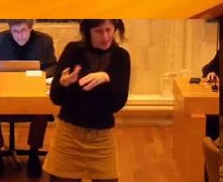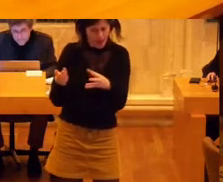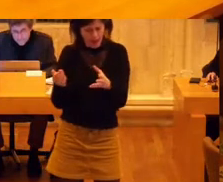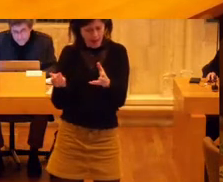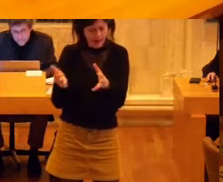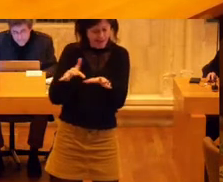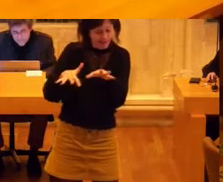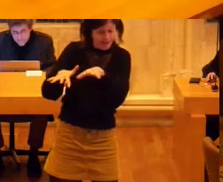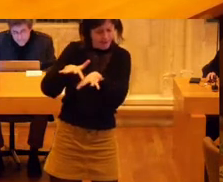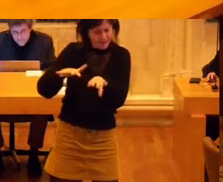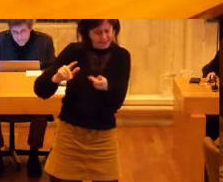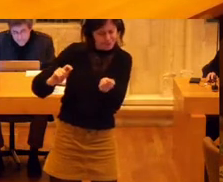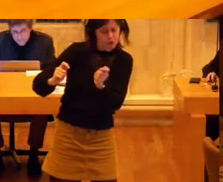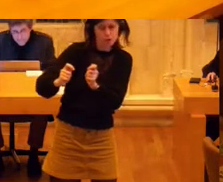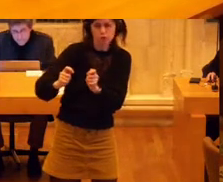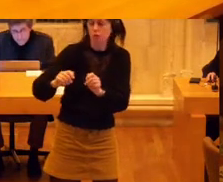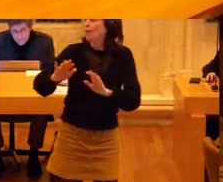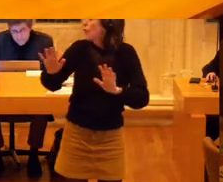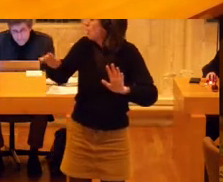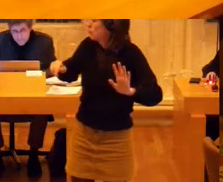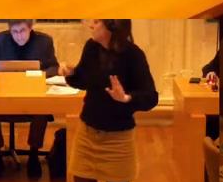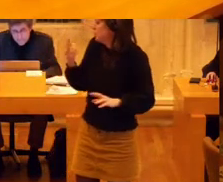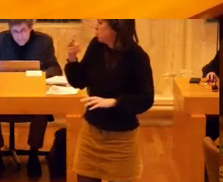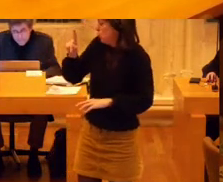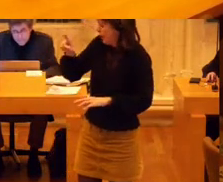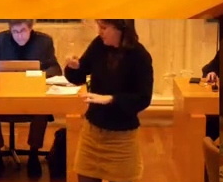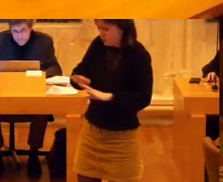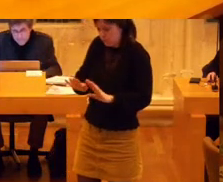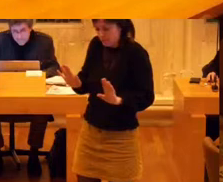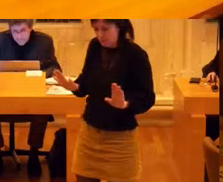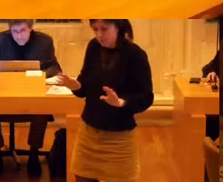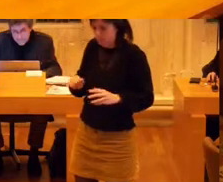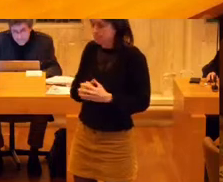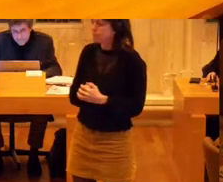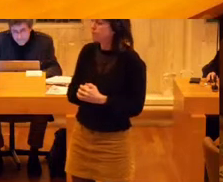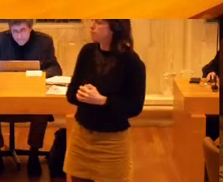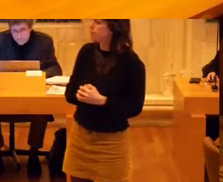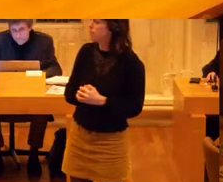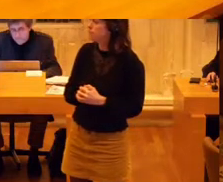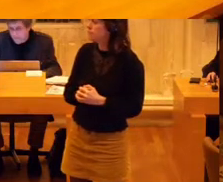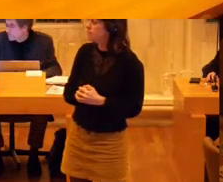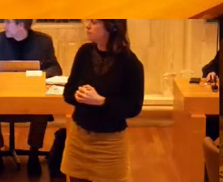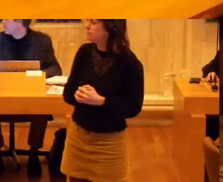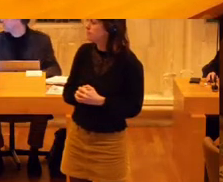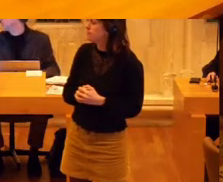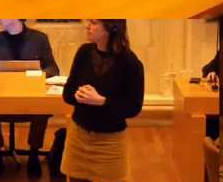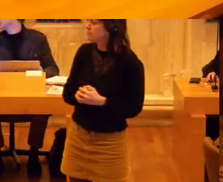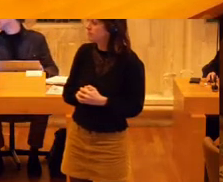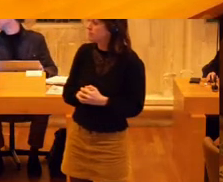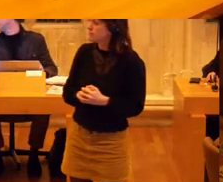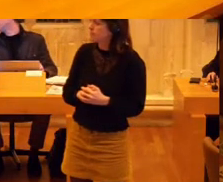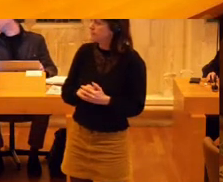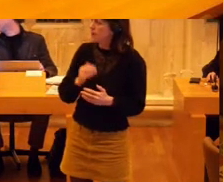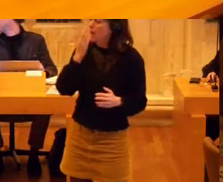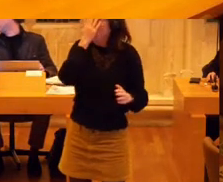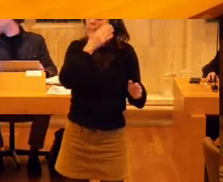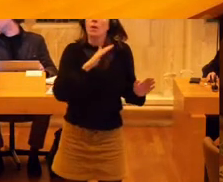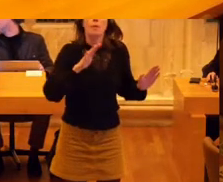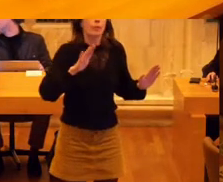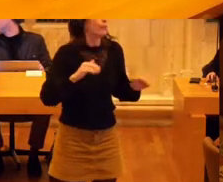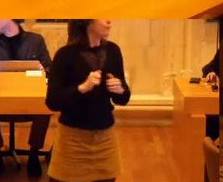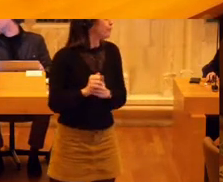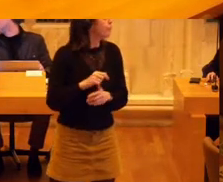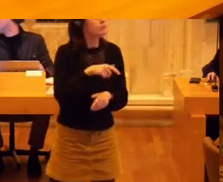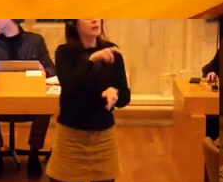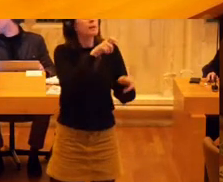c'était juste deux simples questions par rapport à à ce dossier qui sont quand même... Alors, pour ceux qui ne connaissent pas les